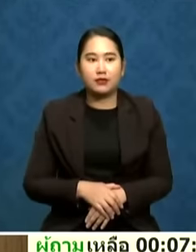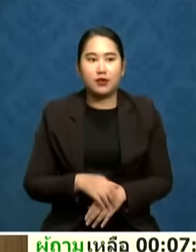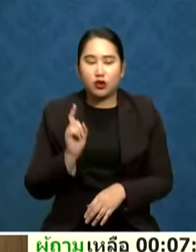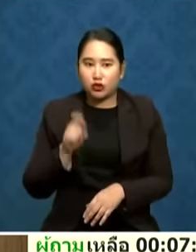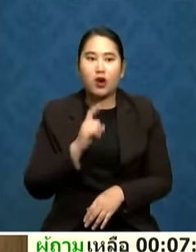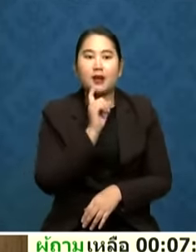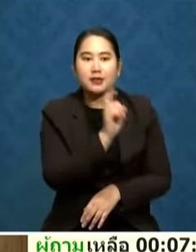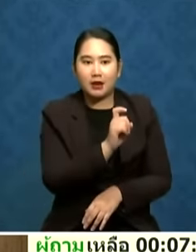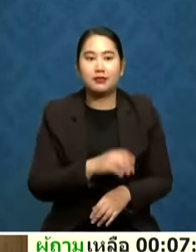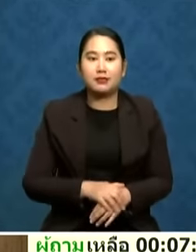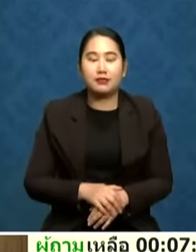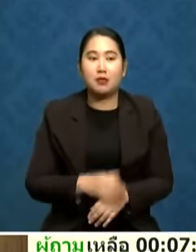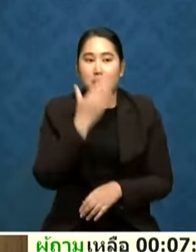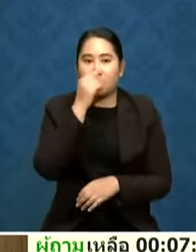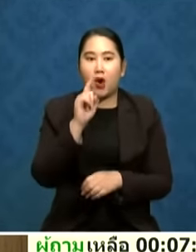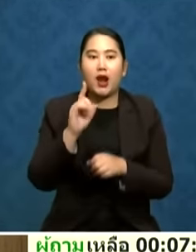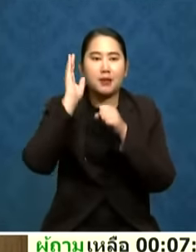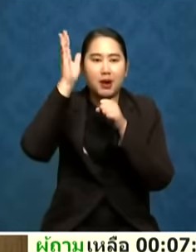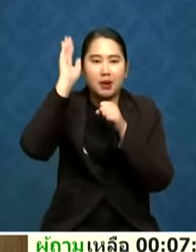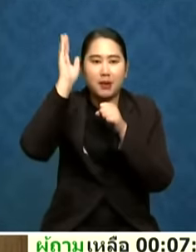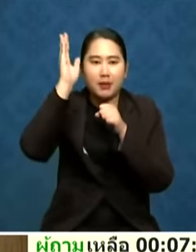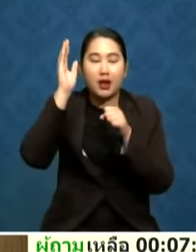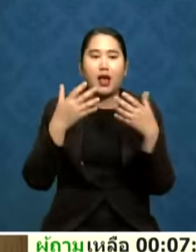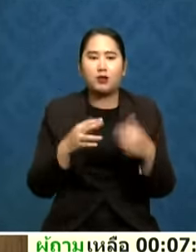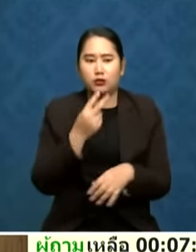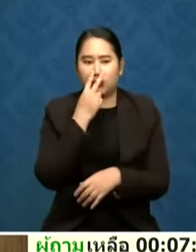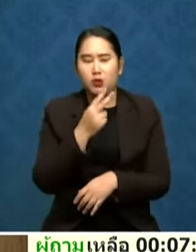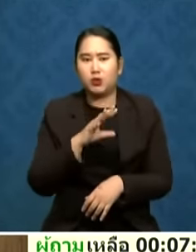ที่คำถามเลยเพรการท่ flattering Tamam me